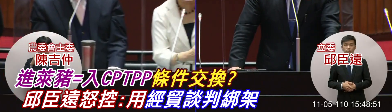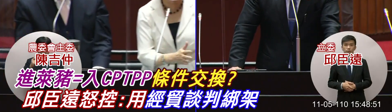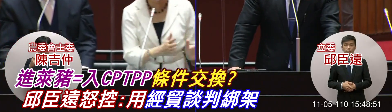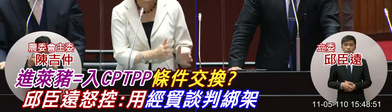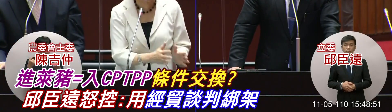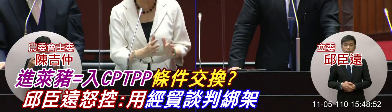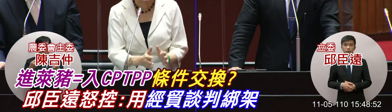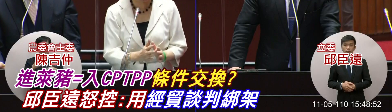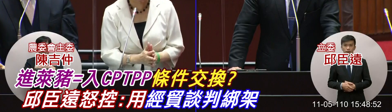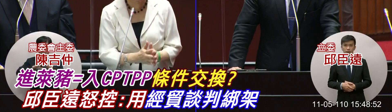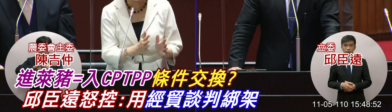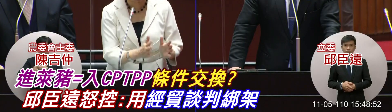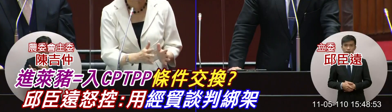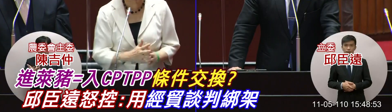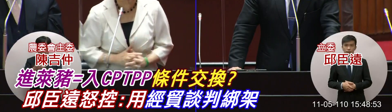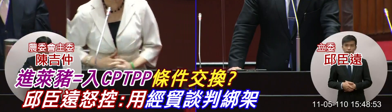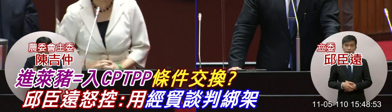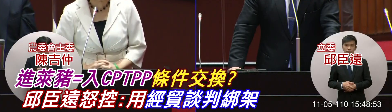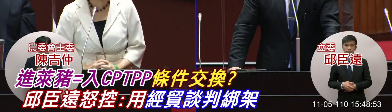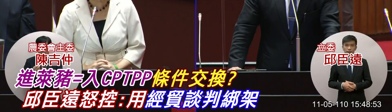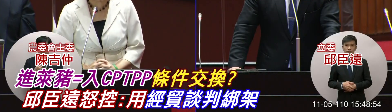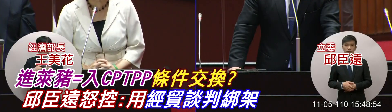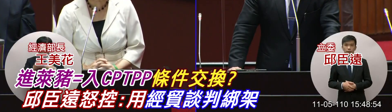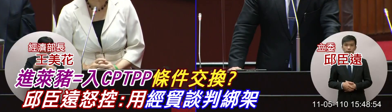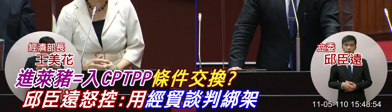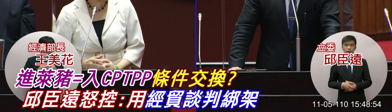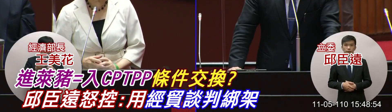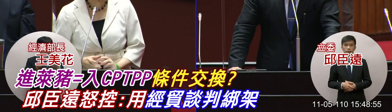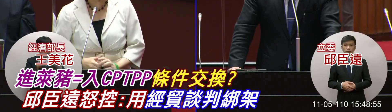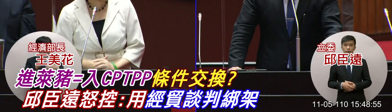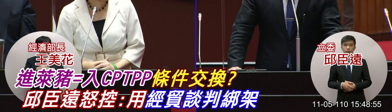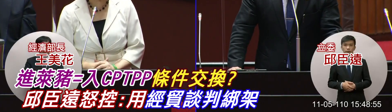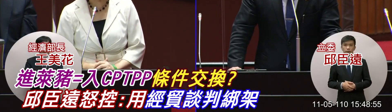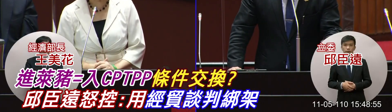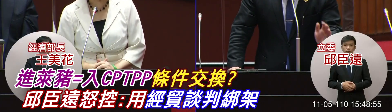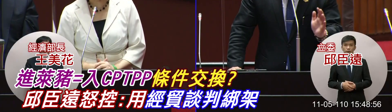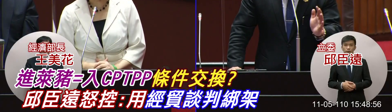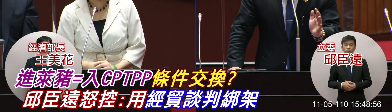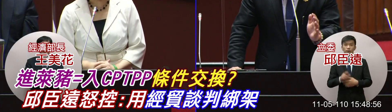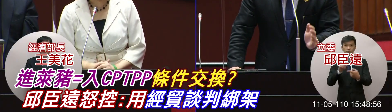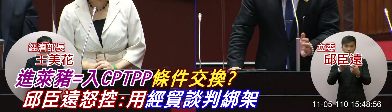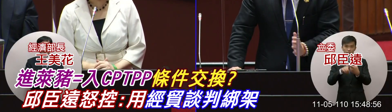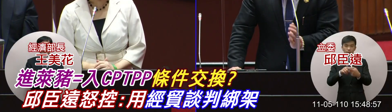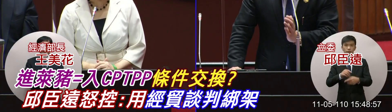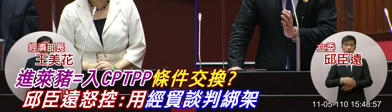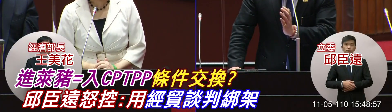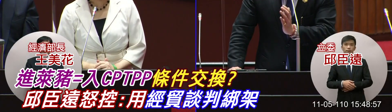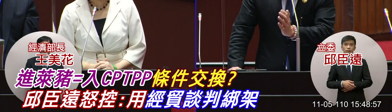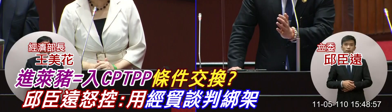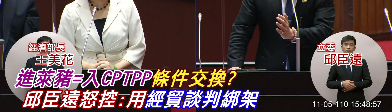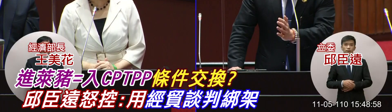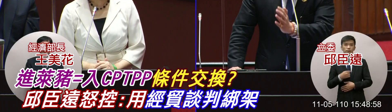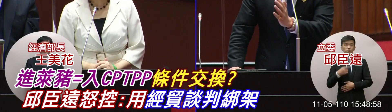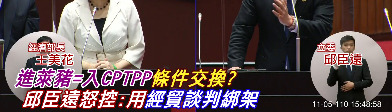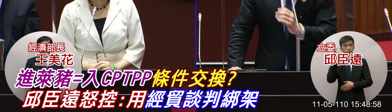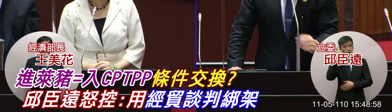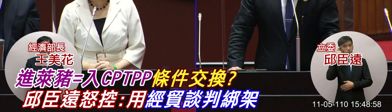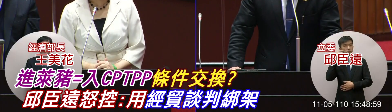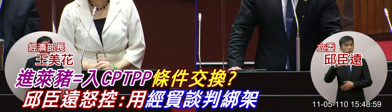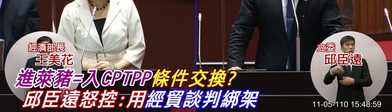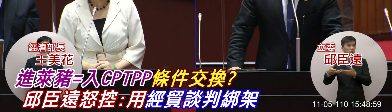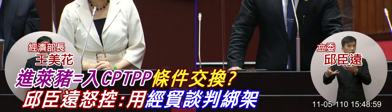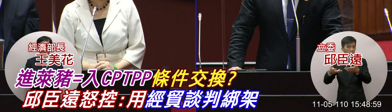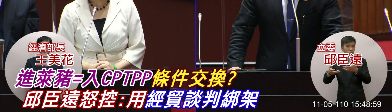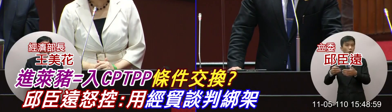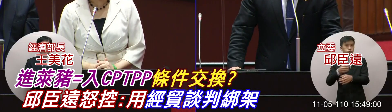在跟外交部配合之下，都会去做洽商。是。 对，所以我们认为就是说，这个部分其实你们真的就